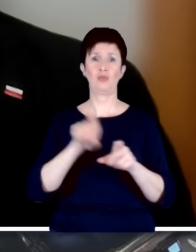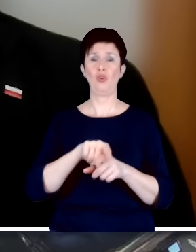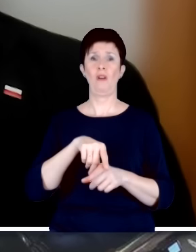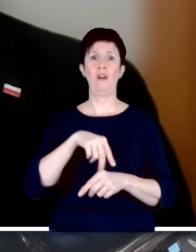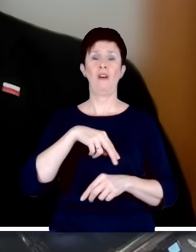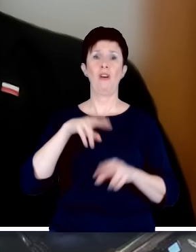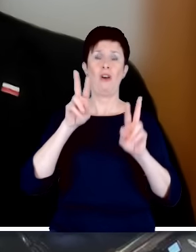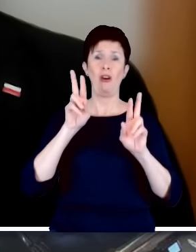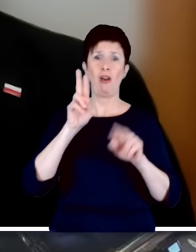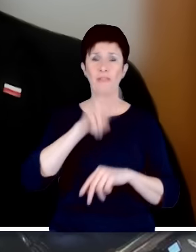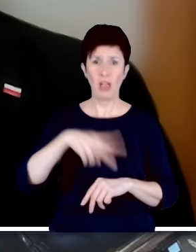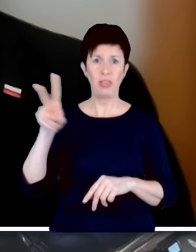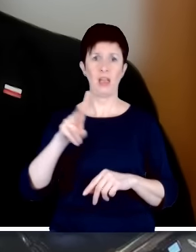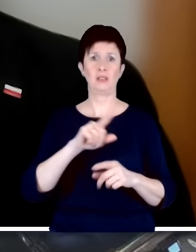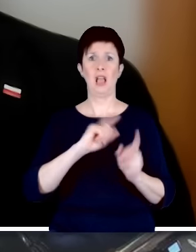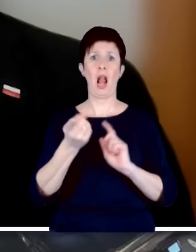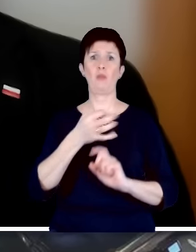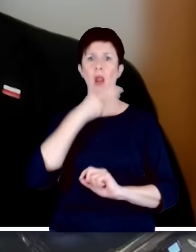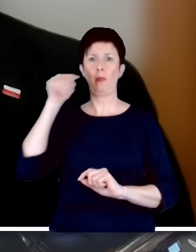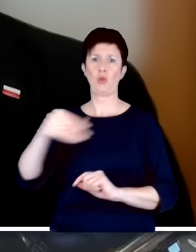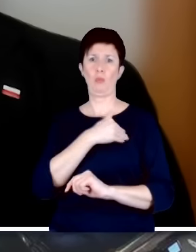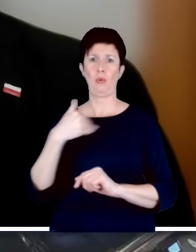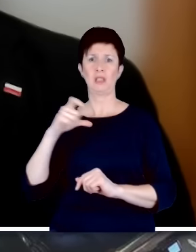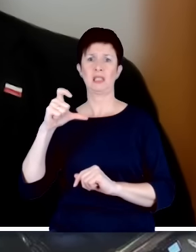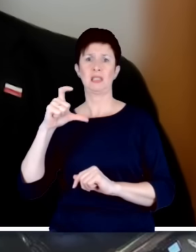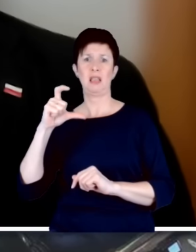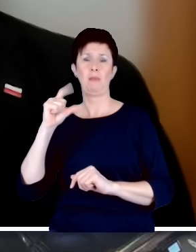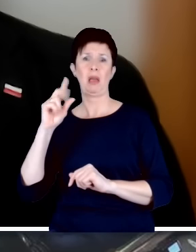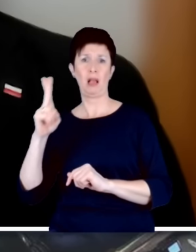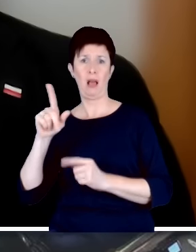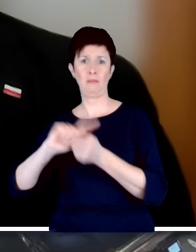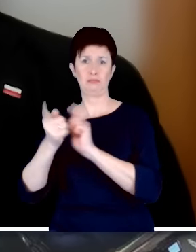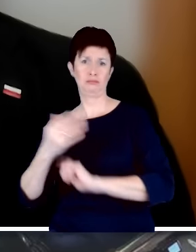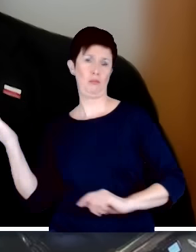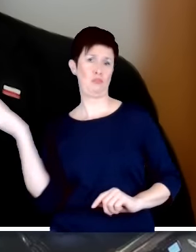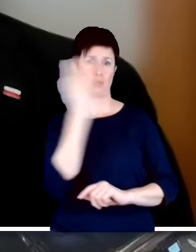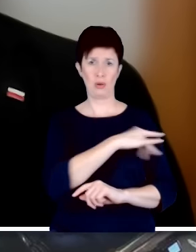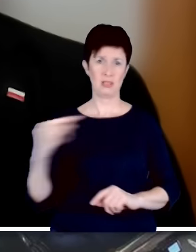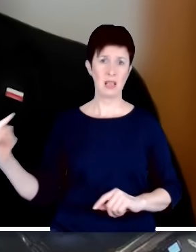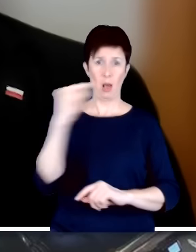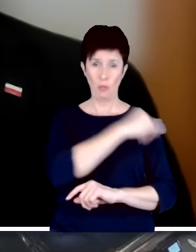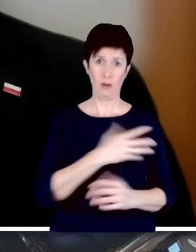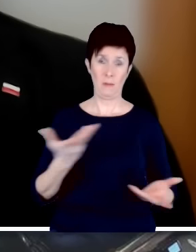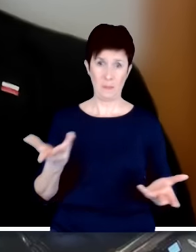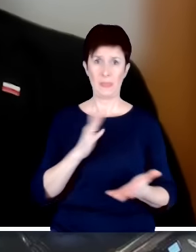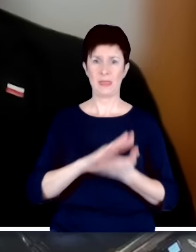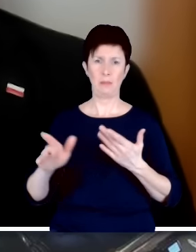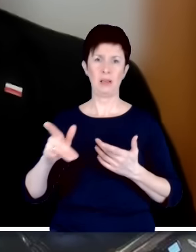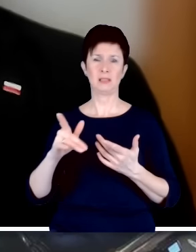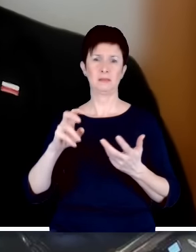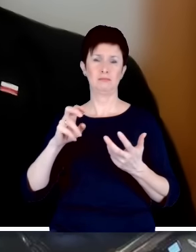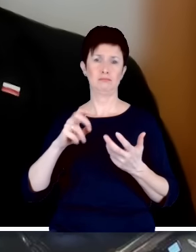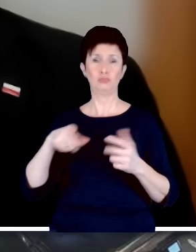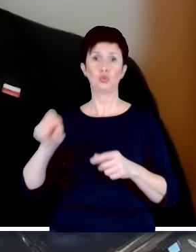do CPK. I czy związany z tym biznes, miejsca pracy, wpływy z podatków, wpływy z ceł będą w Polsce, czy w